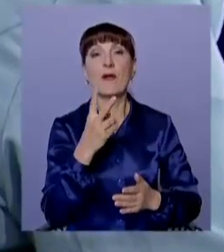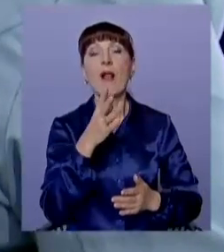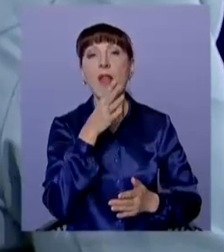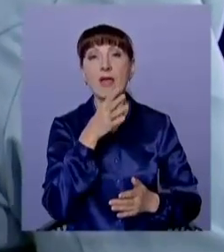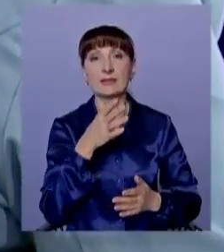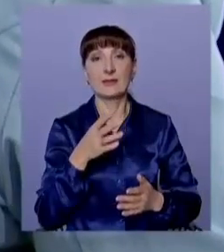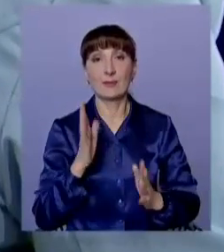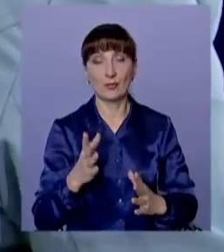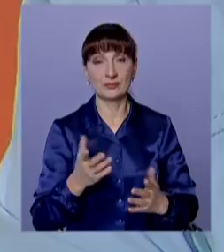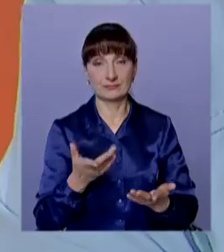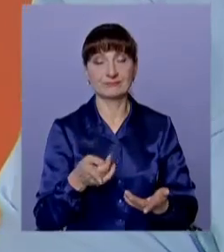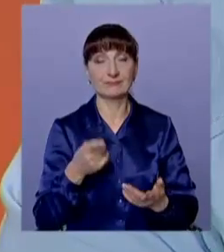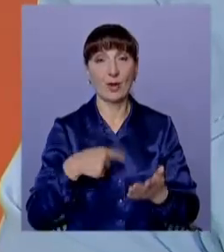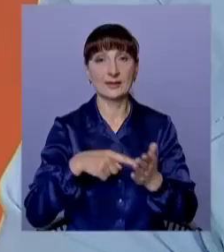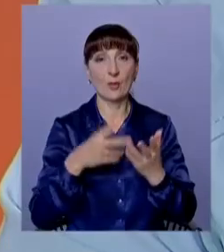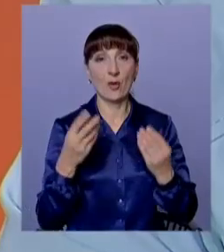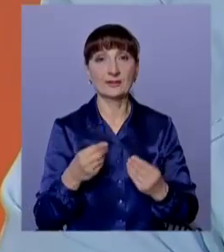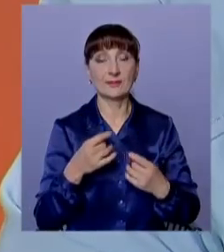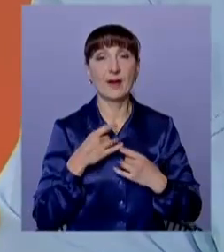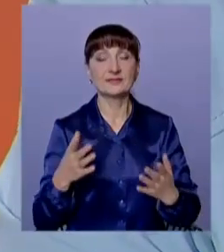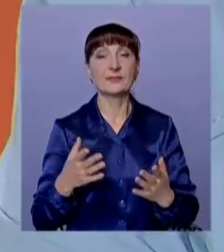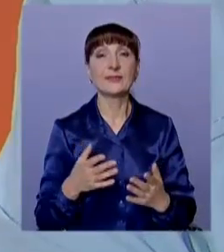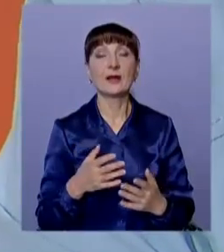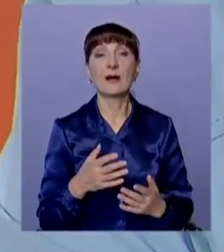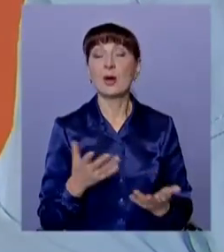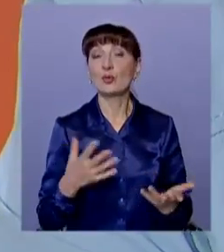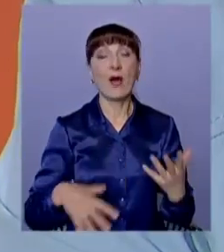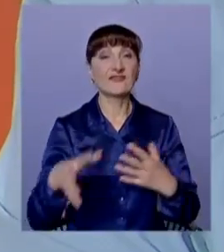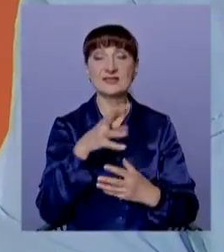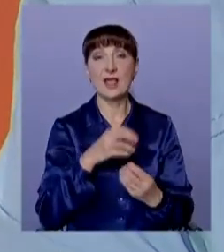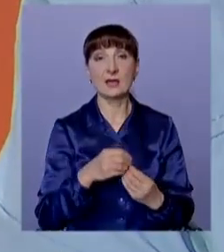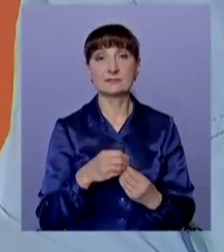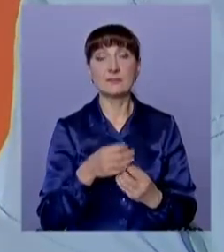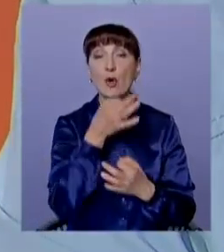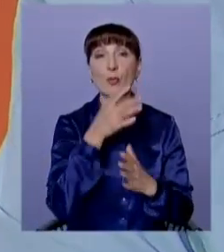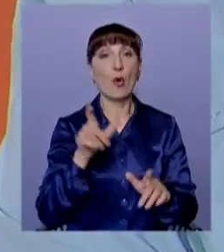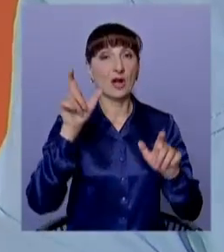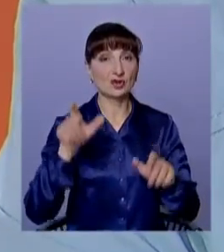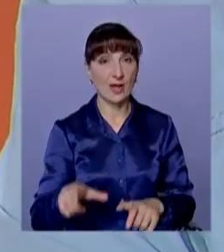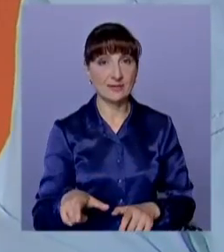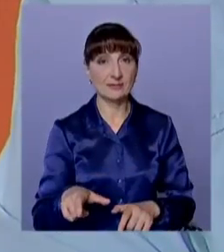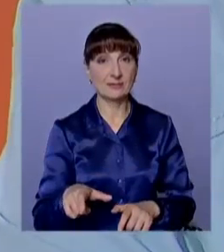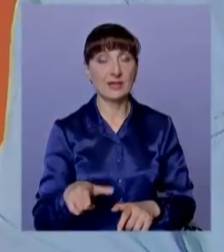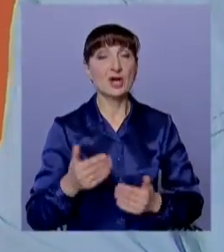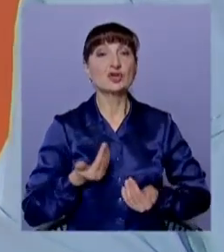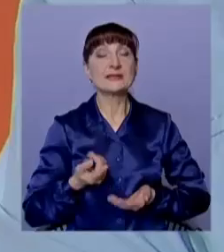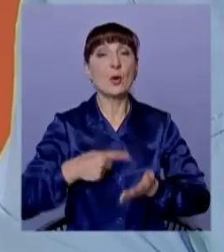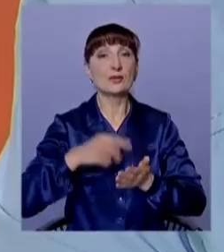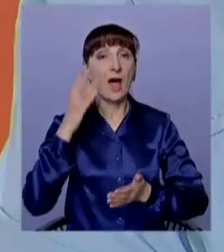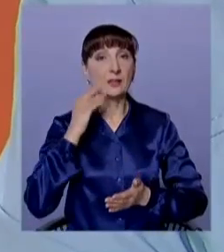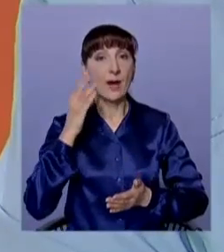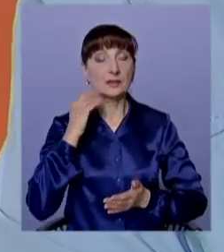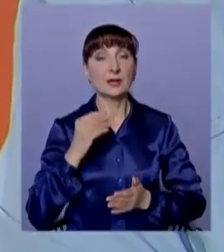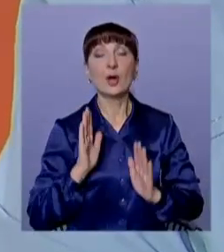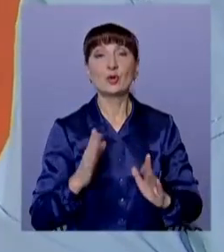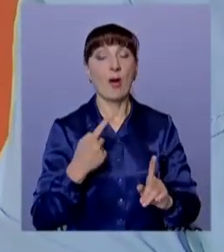1200-летия? Да, 1200-летия. Да. Как и все, как и любой гражданин, как и любой житель города Алматы,